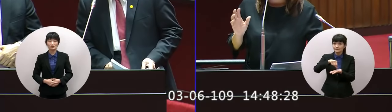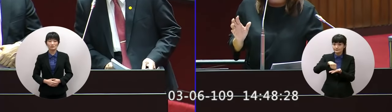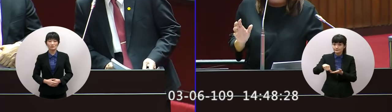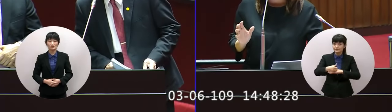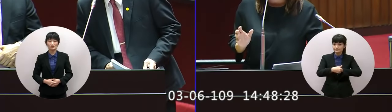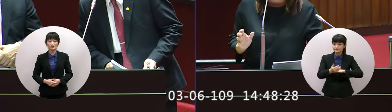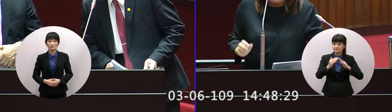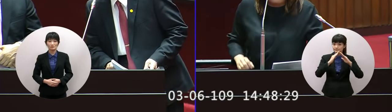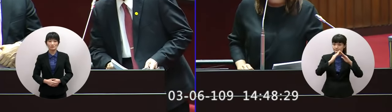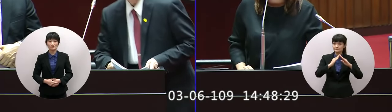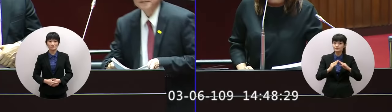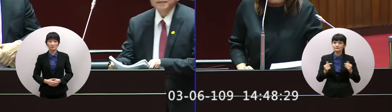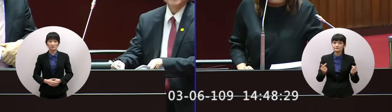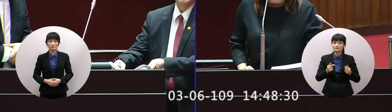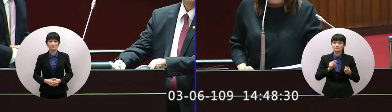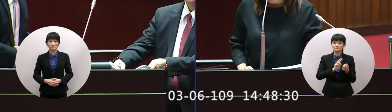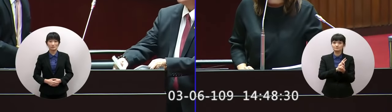的